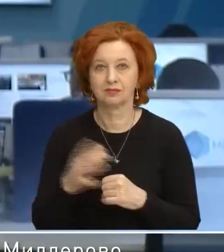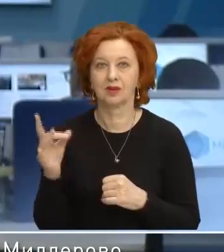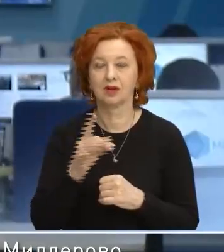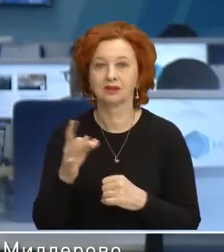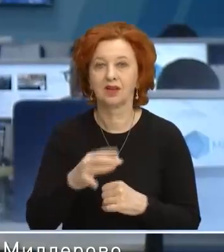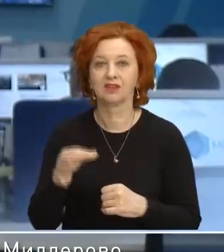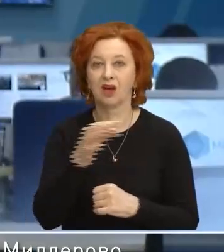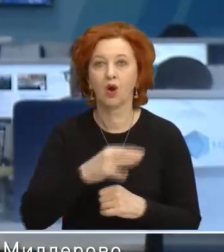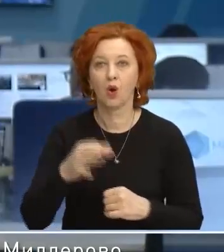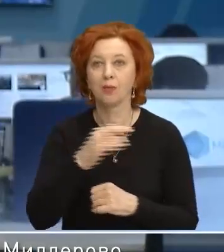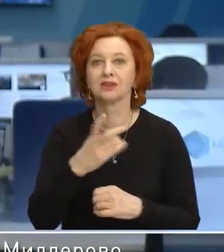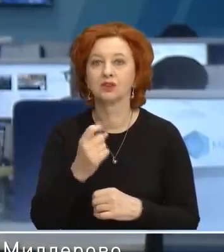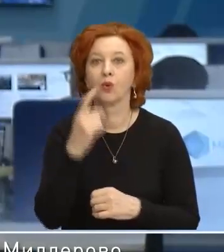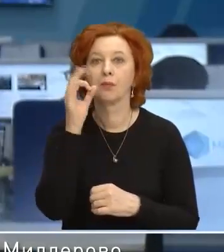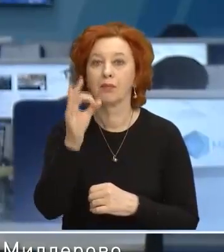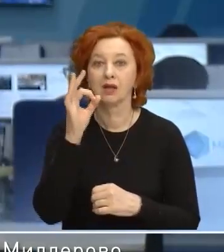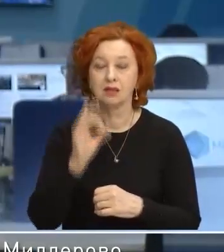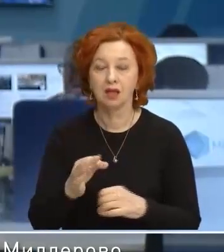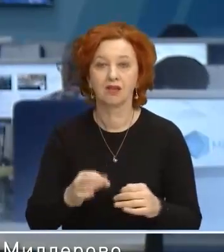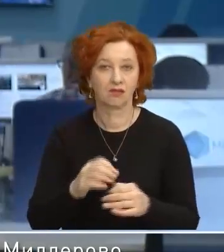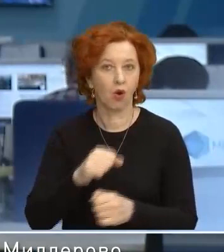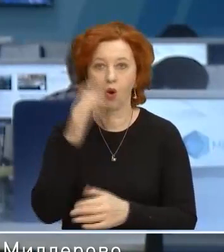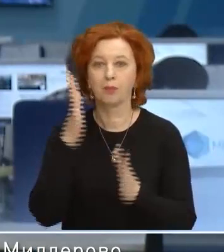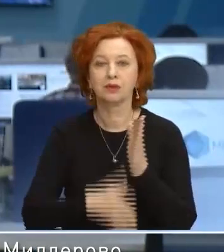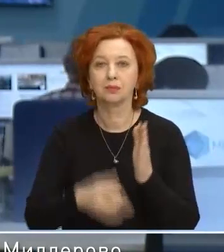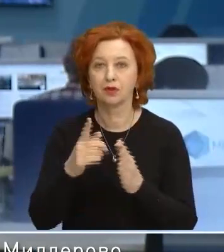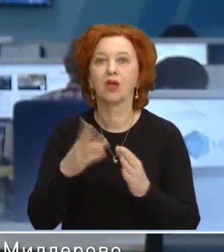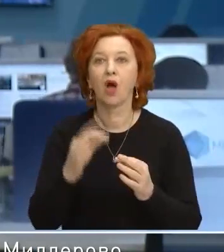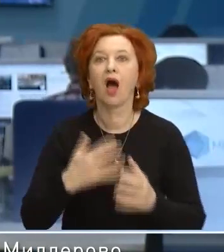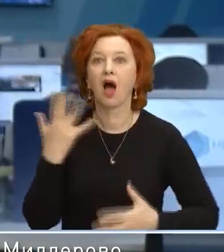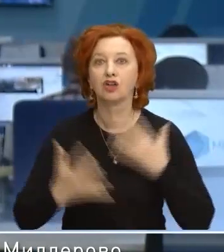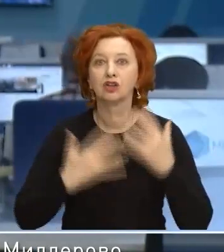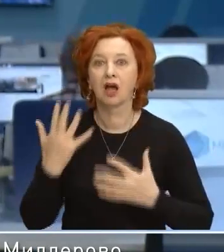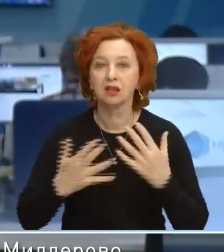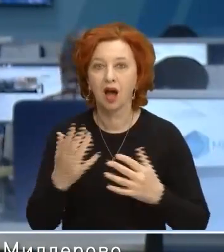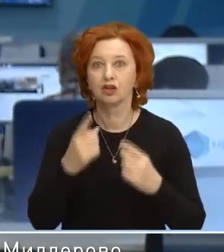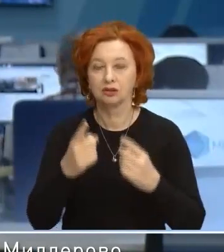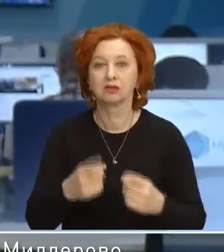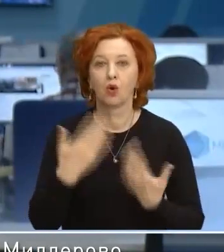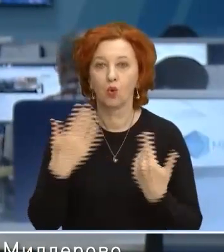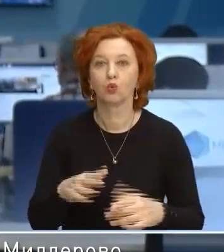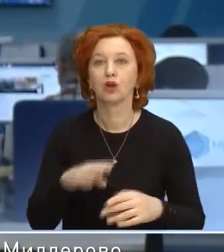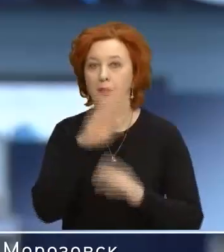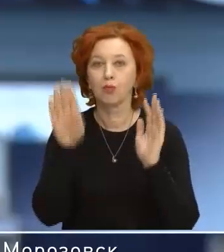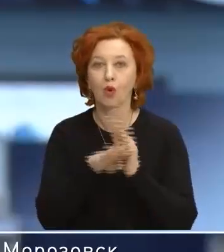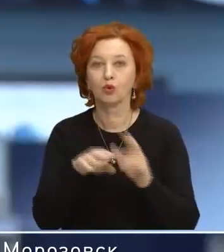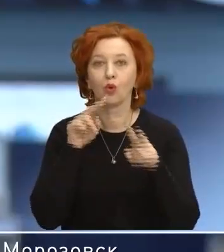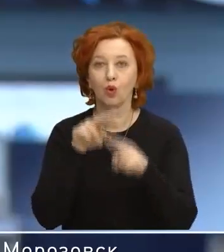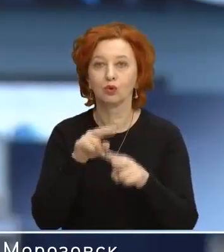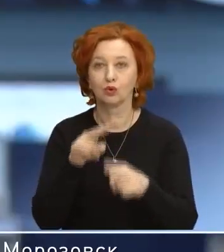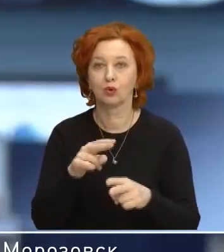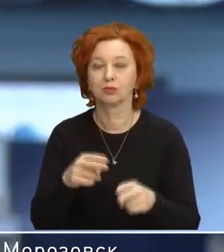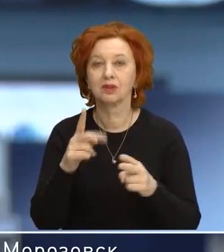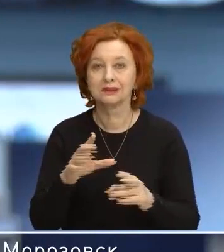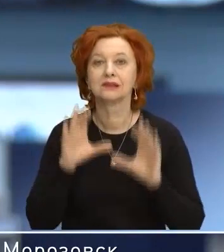Ростовская область на 100% обеспечена продовольствием. Даже ажиотажный спрос на сахар фактически под контролем.